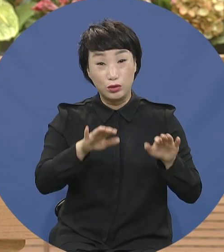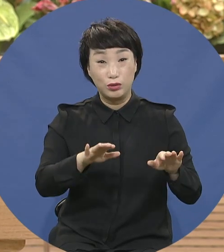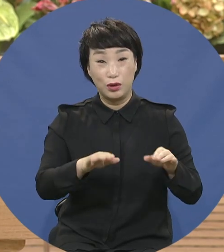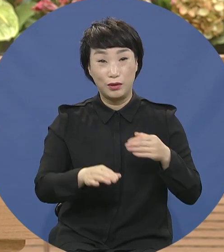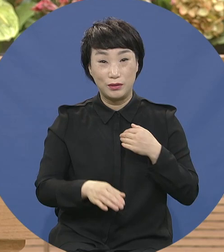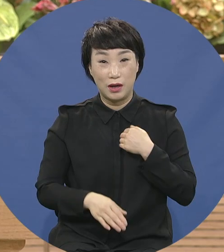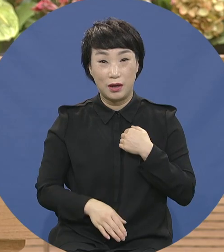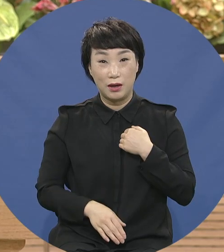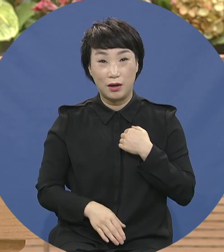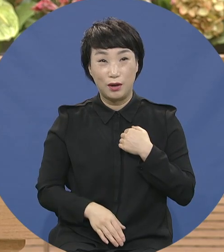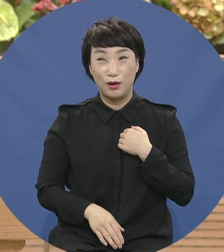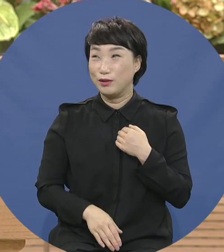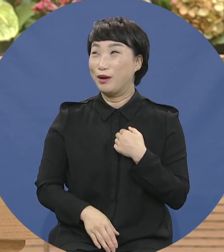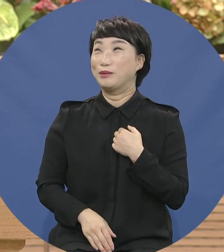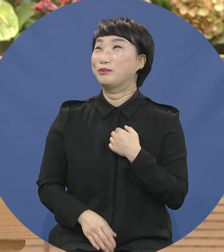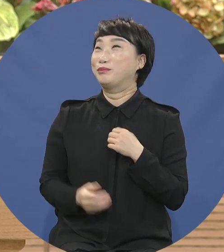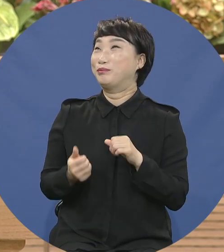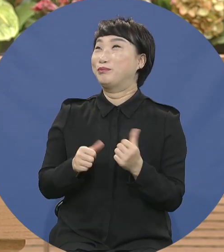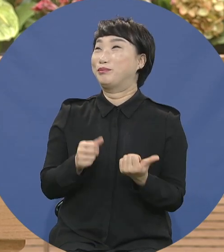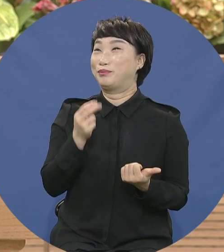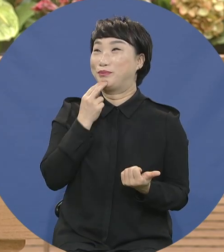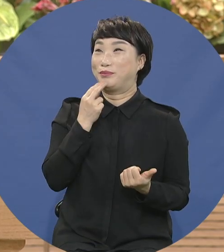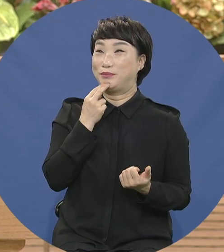본인은 나는 안 죽어.